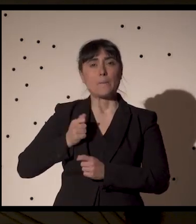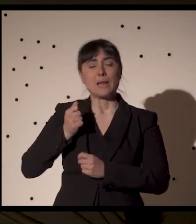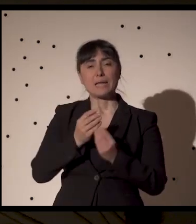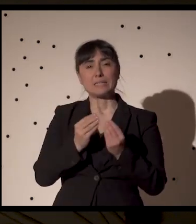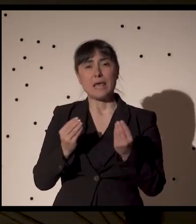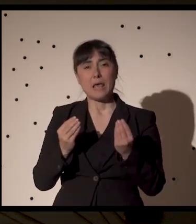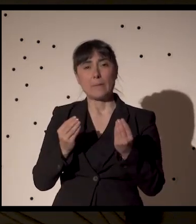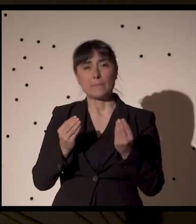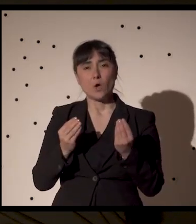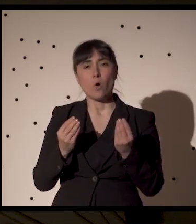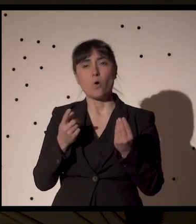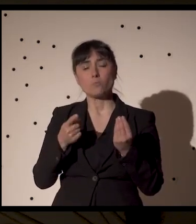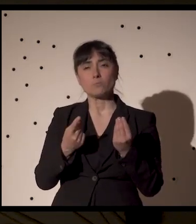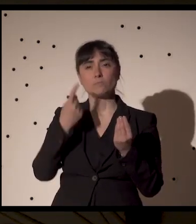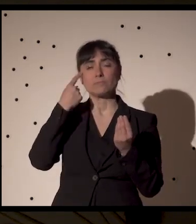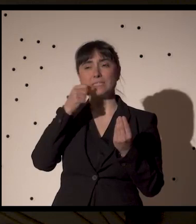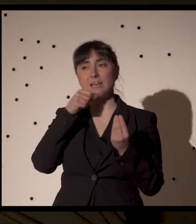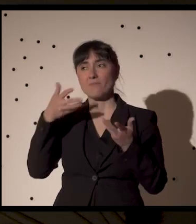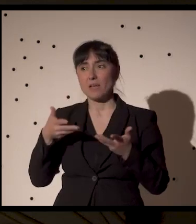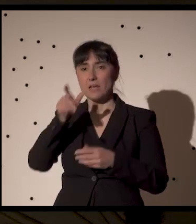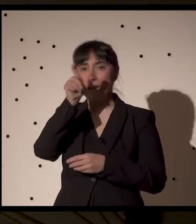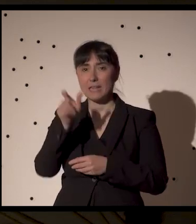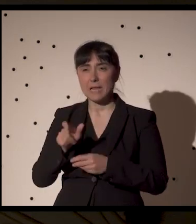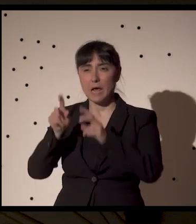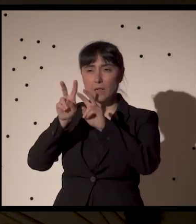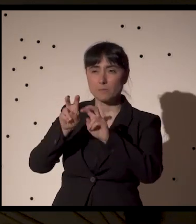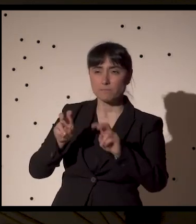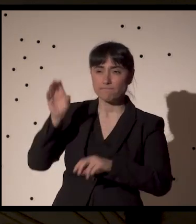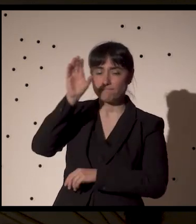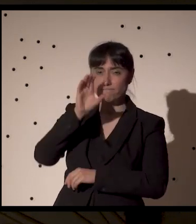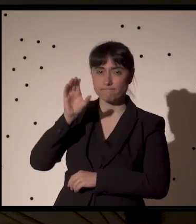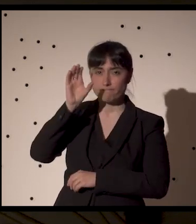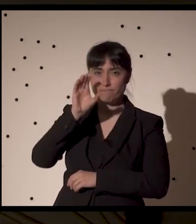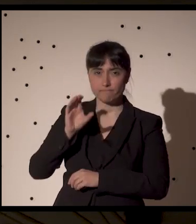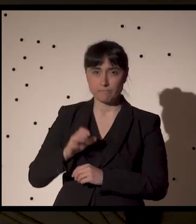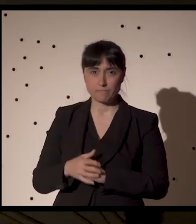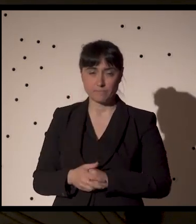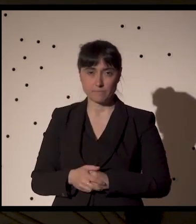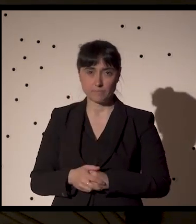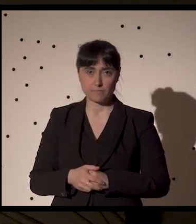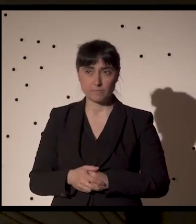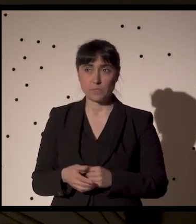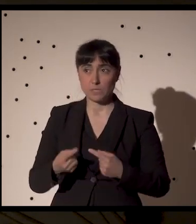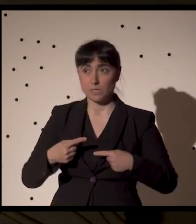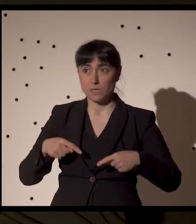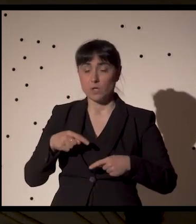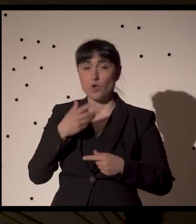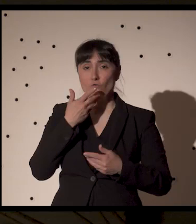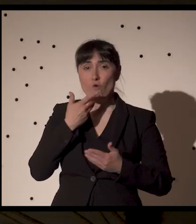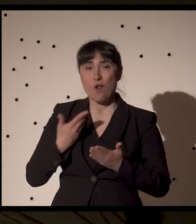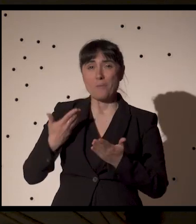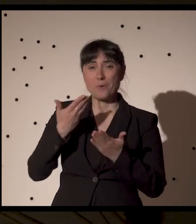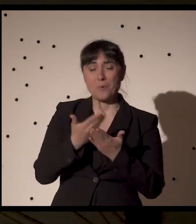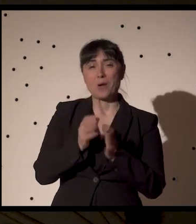inchiesta un altro ritratto dell'Italia di oggi noi lo presenteremo significativamente alla vigilia di